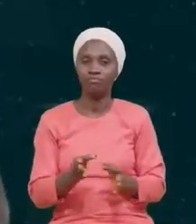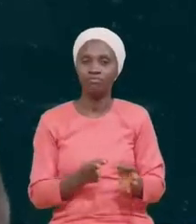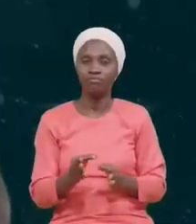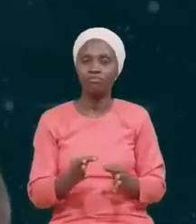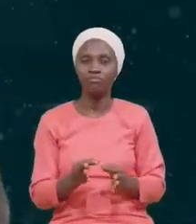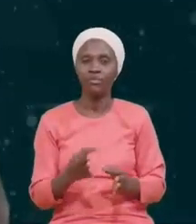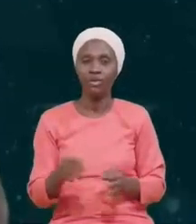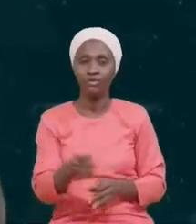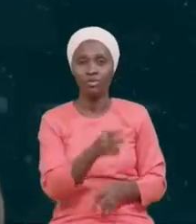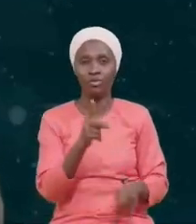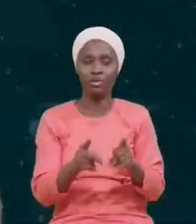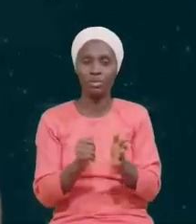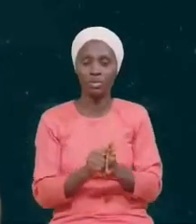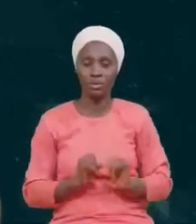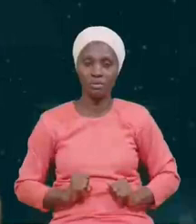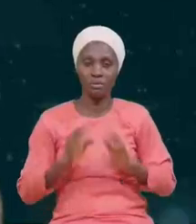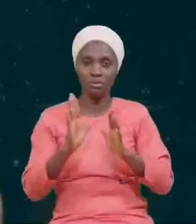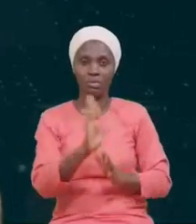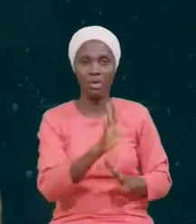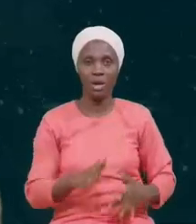terminons vite.